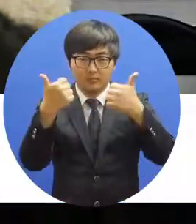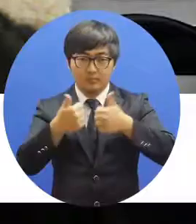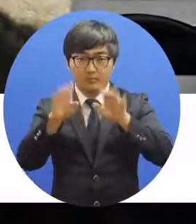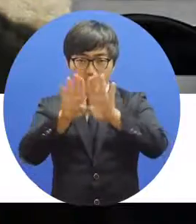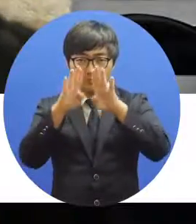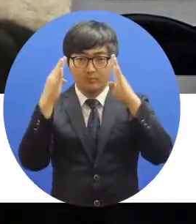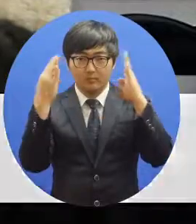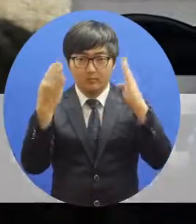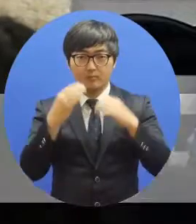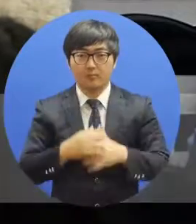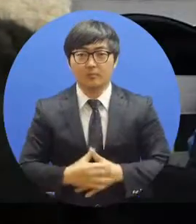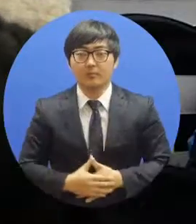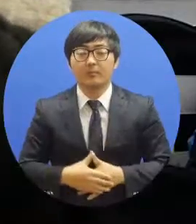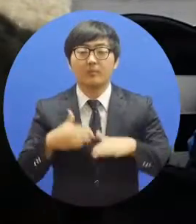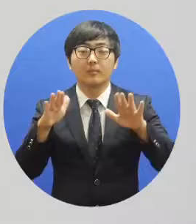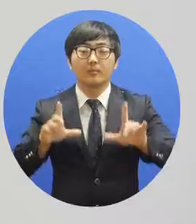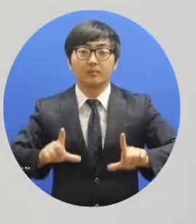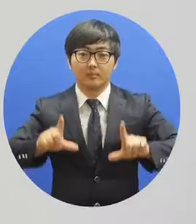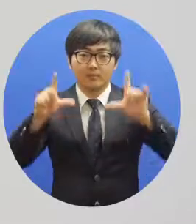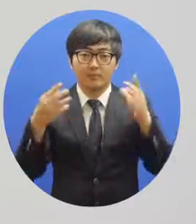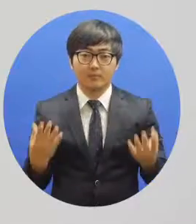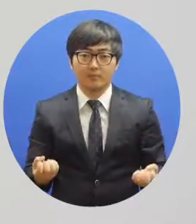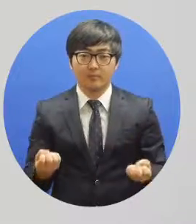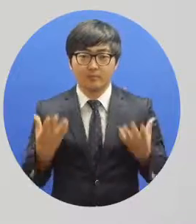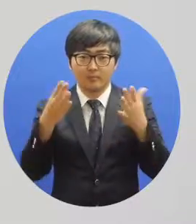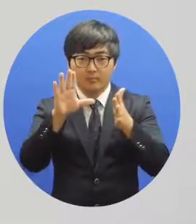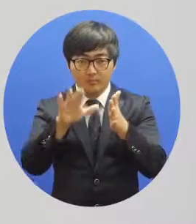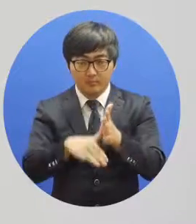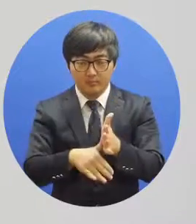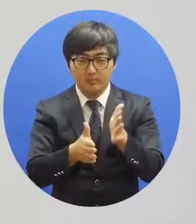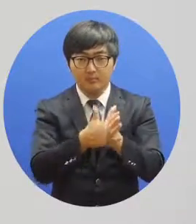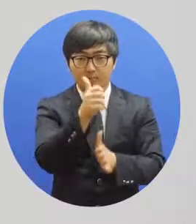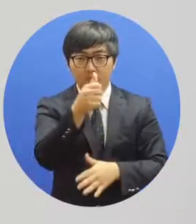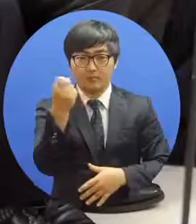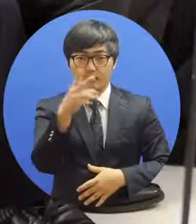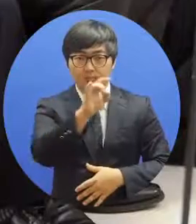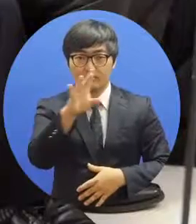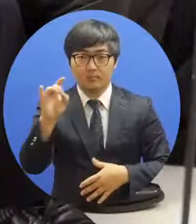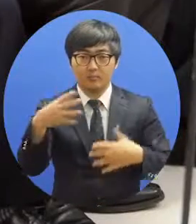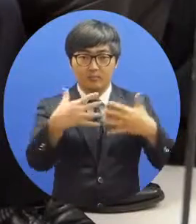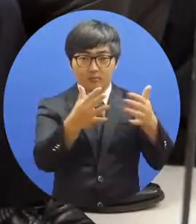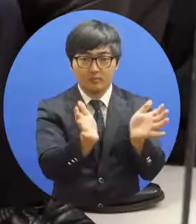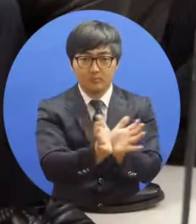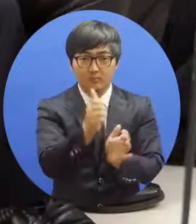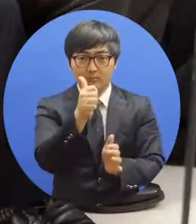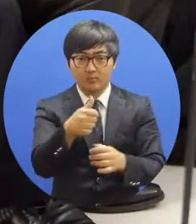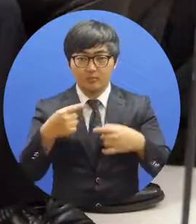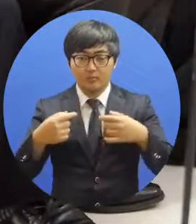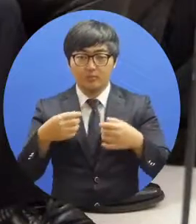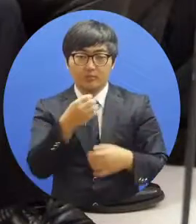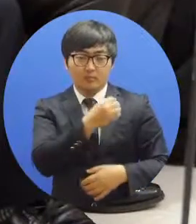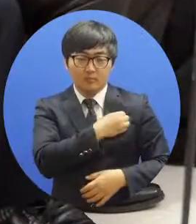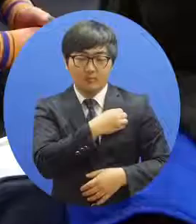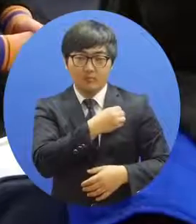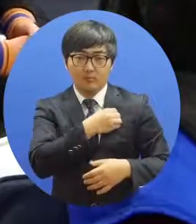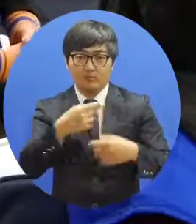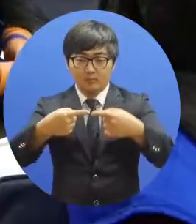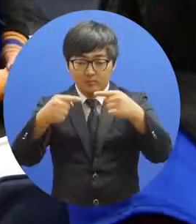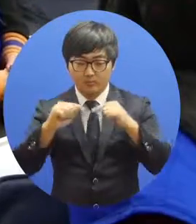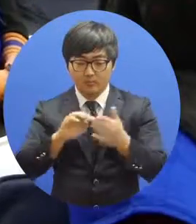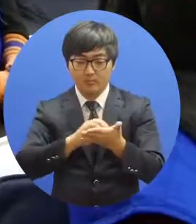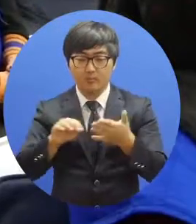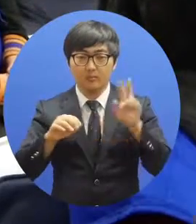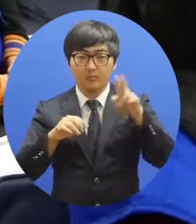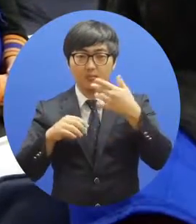개최했습니다. 이날 행사에는 오시덕 공주시장과 각급 기관 단체장, 바르게 살기 회원 등